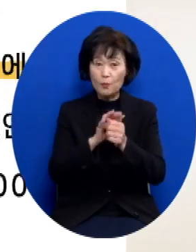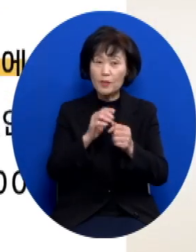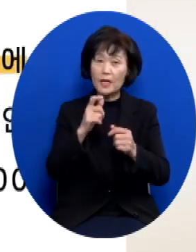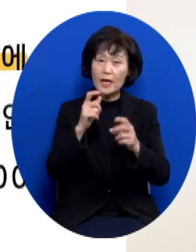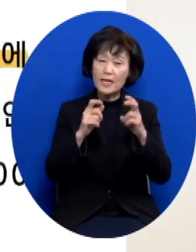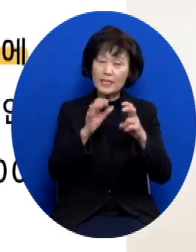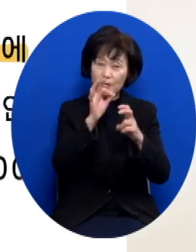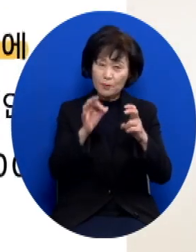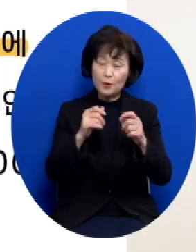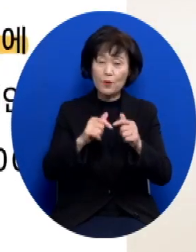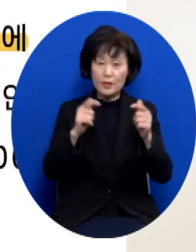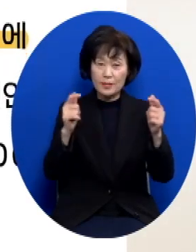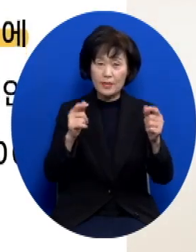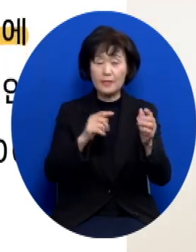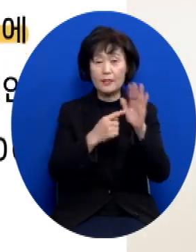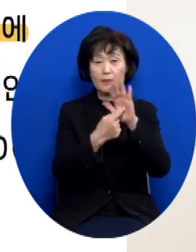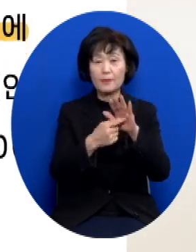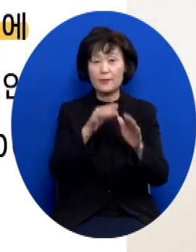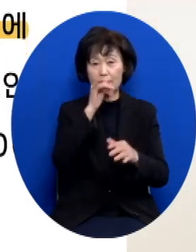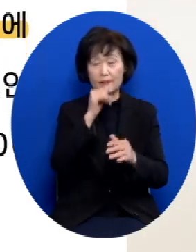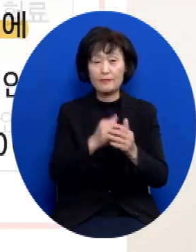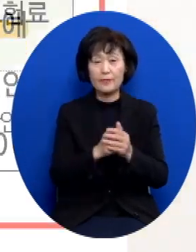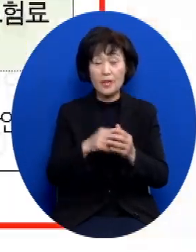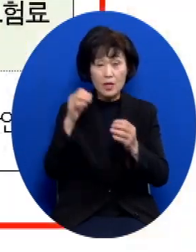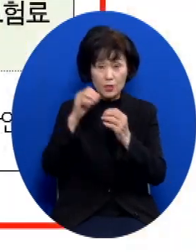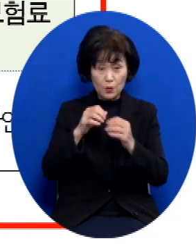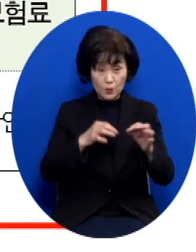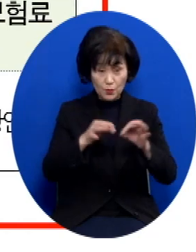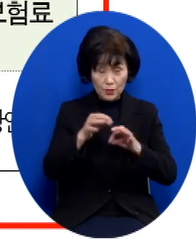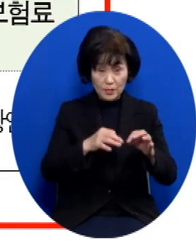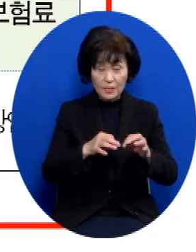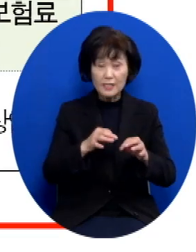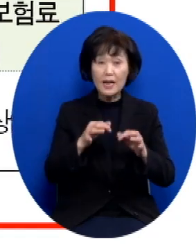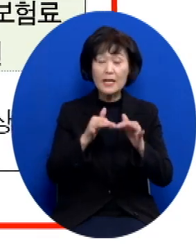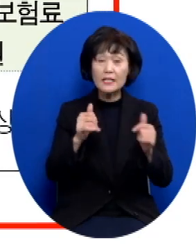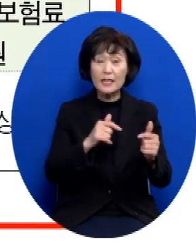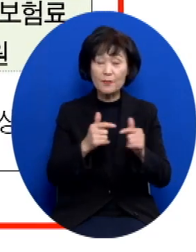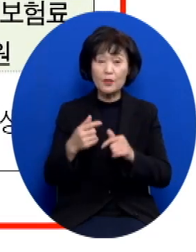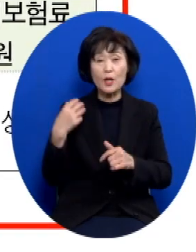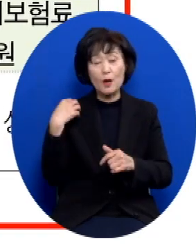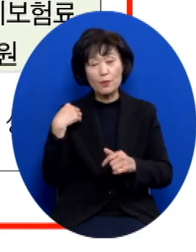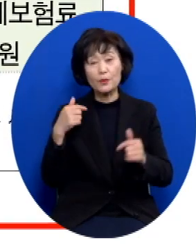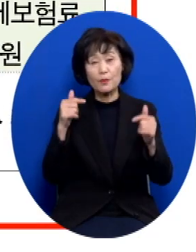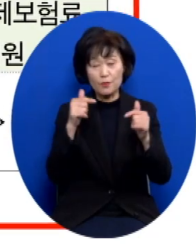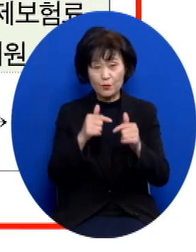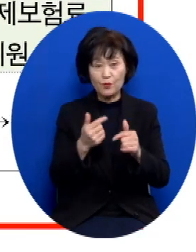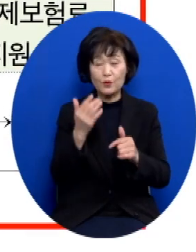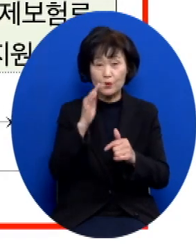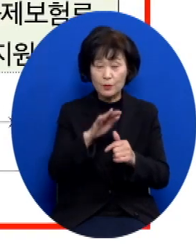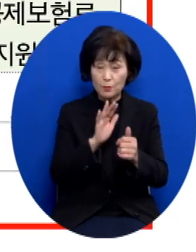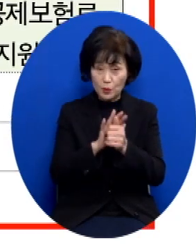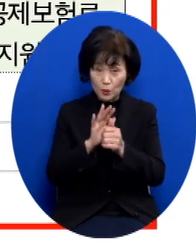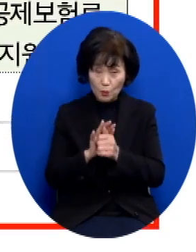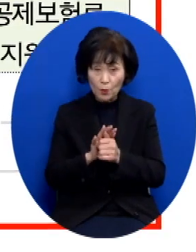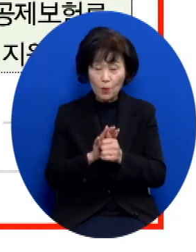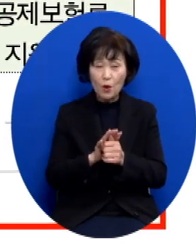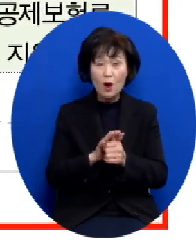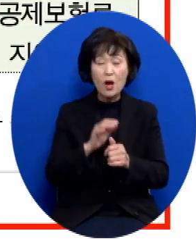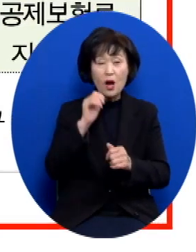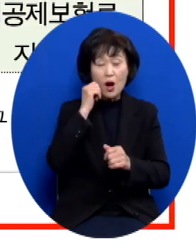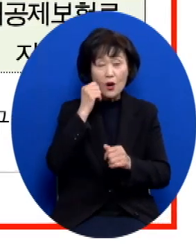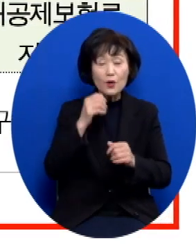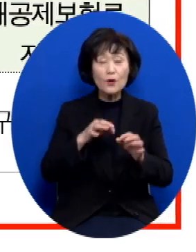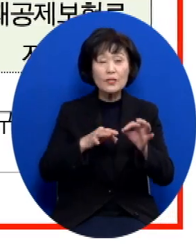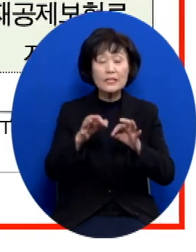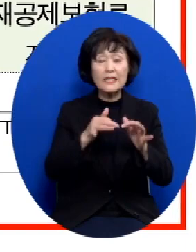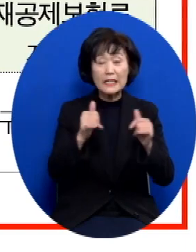확대한다고 밝혔습니다. 서울시는 전통시장 상인들의 부담을 덜기 위해 화재 보험료 지원을 확대해 영세 상인들의